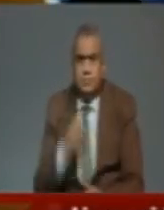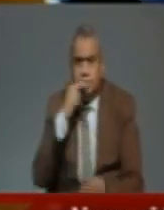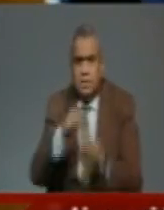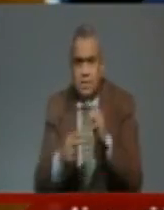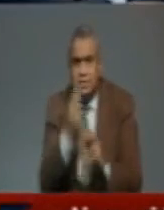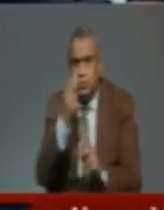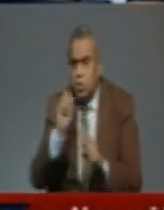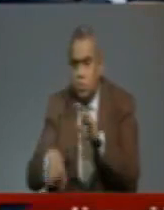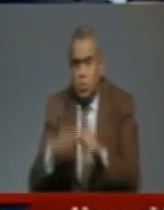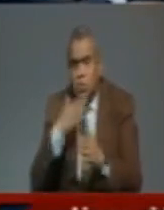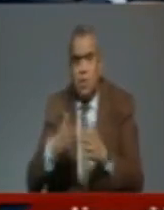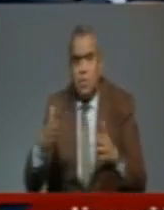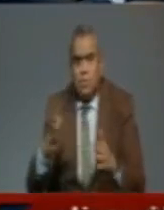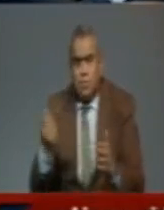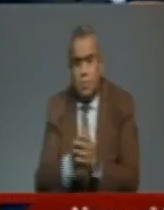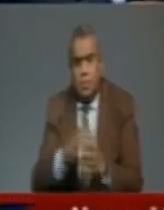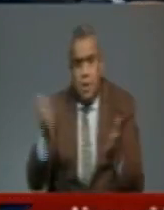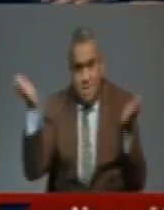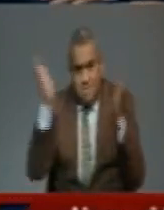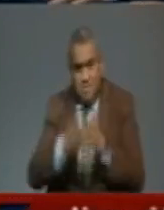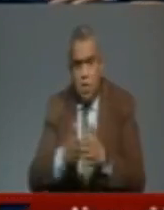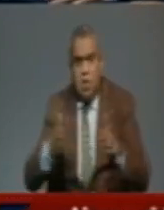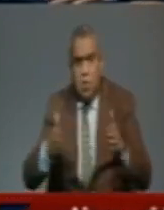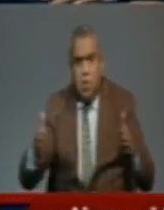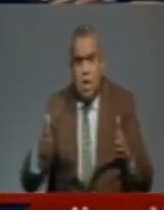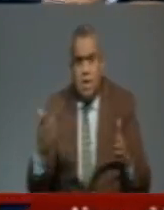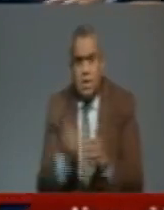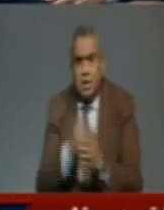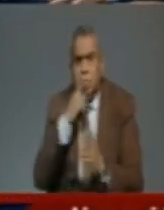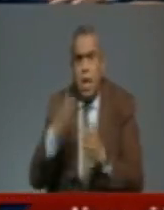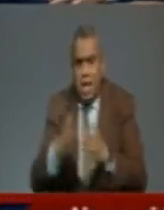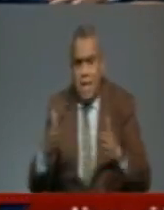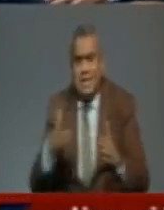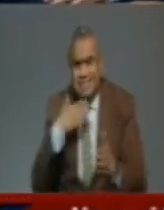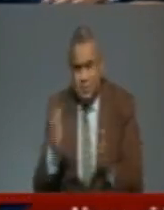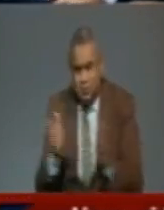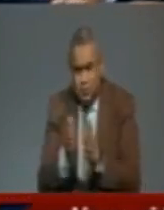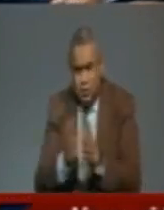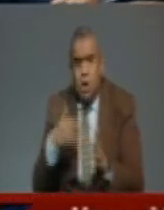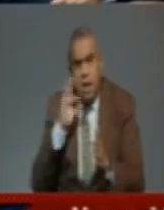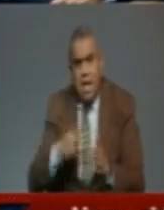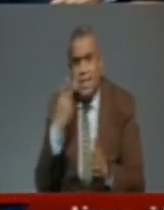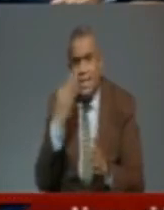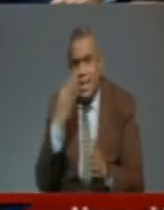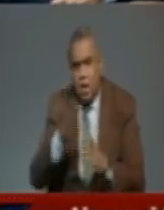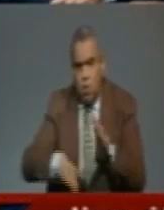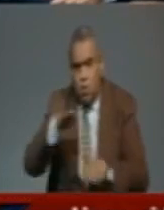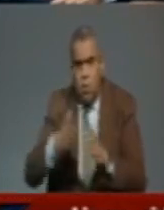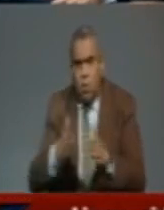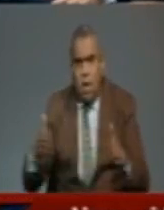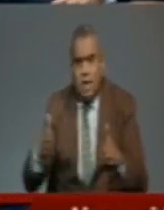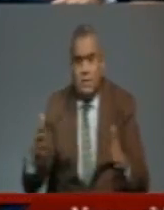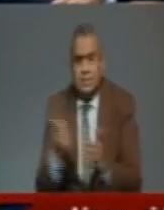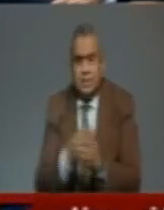الدبش والصخور طب يبقى الردم ده اردمه ويبقى خلقت حته في البحر عمقها 2 3 كيلو اقدر استفيد منها تغطي لي جزء